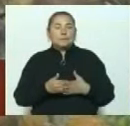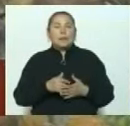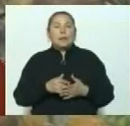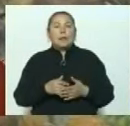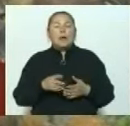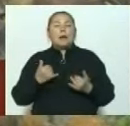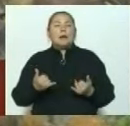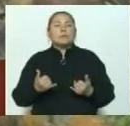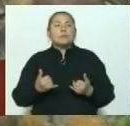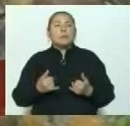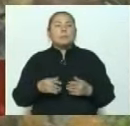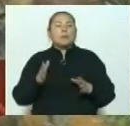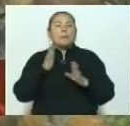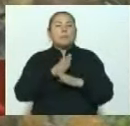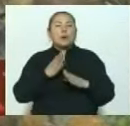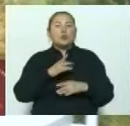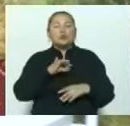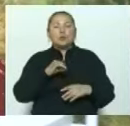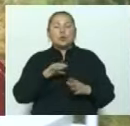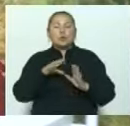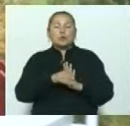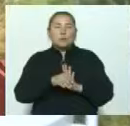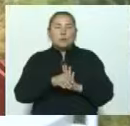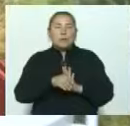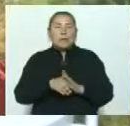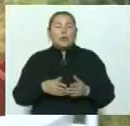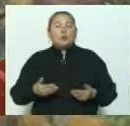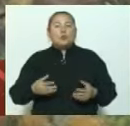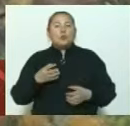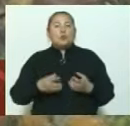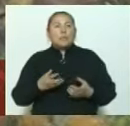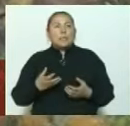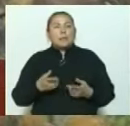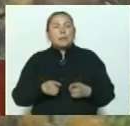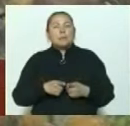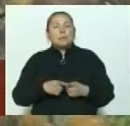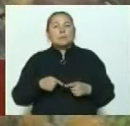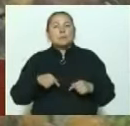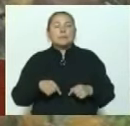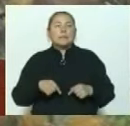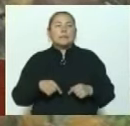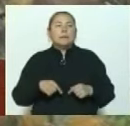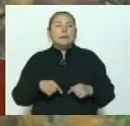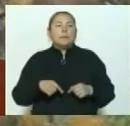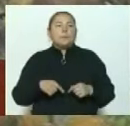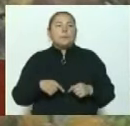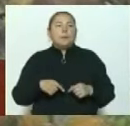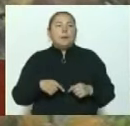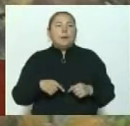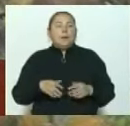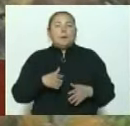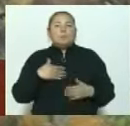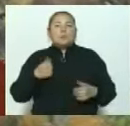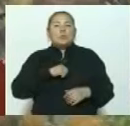қаламызды таза ұстап, табиғатқа бір үлесіміз қосу. Өзіміз дүниеге келгеннен, осы әлемде дүниеге келгендіктен,